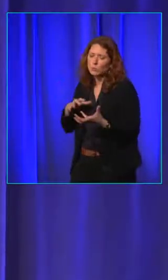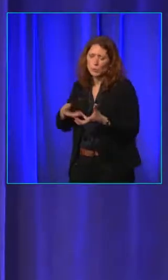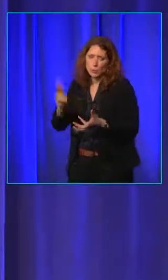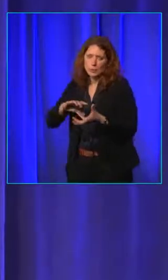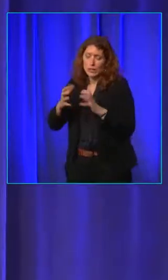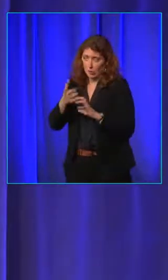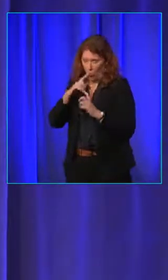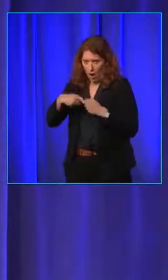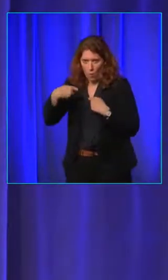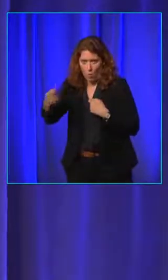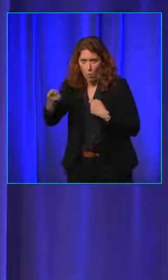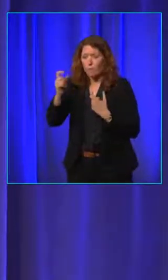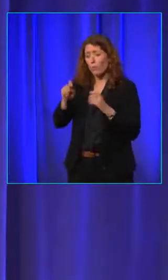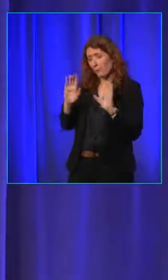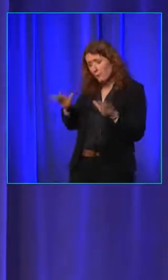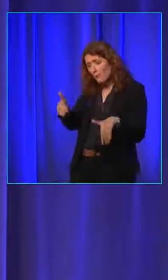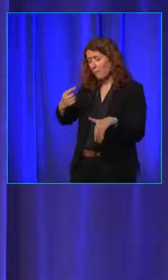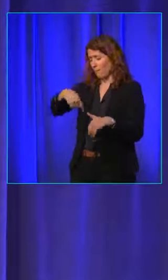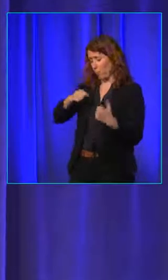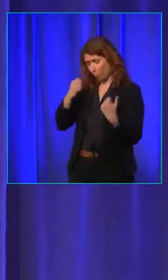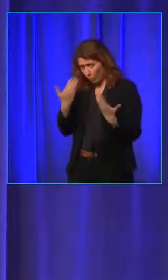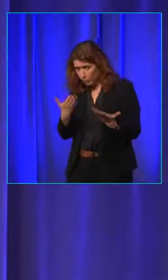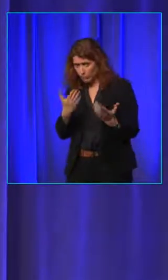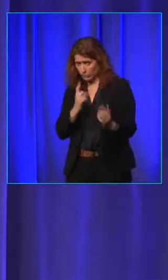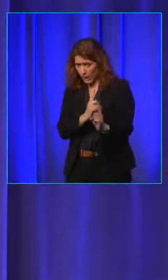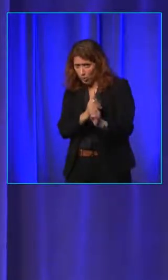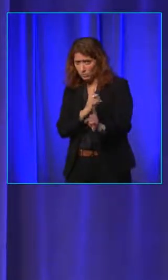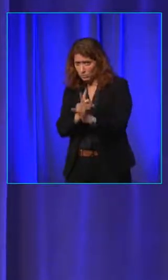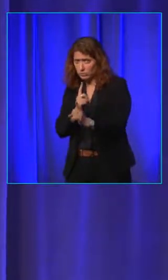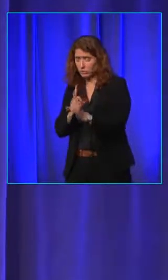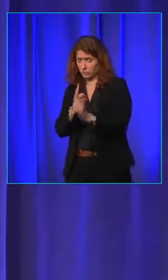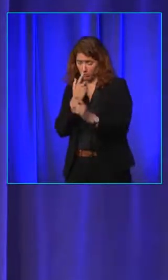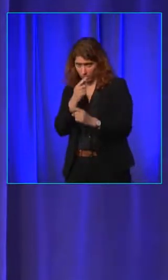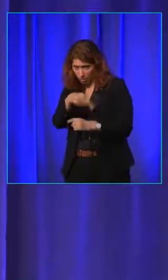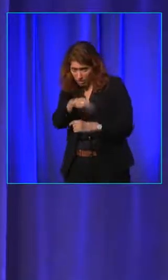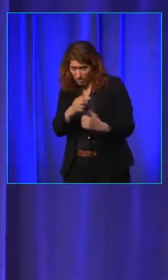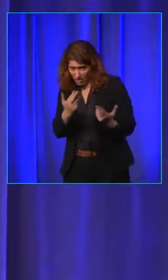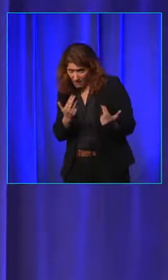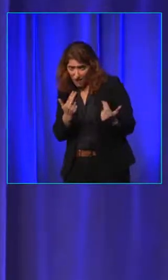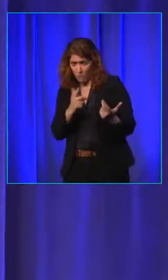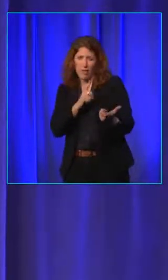à proposer des séances qui soient en accord avec les états émotionnels.